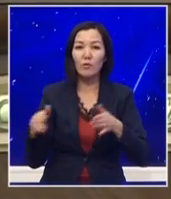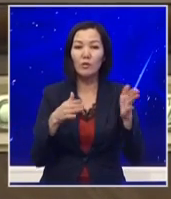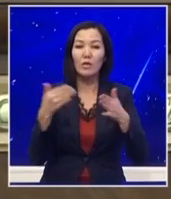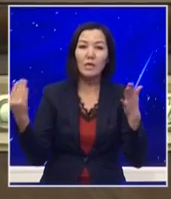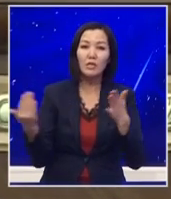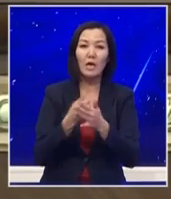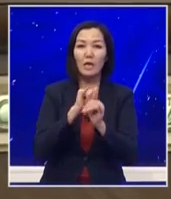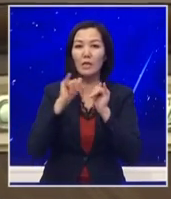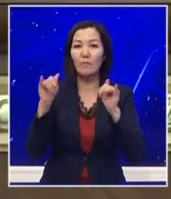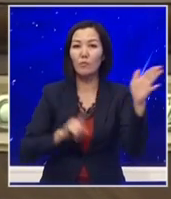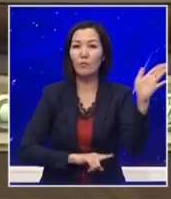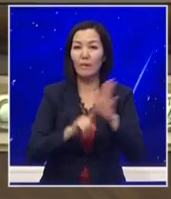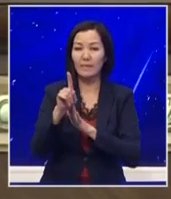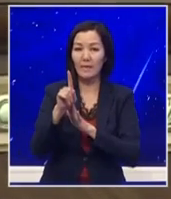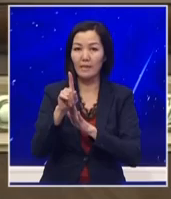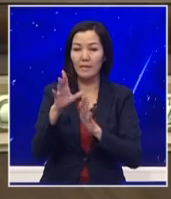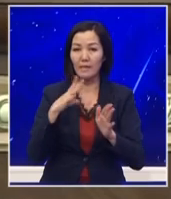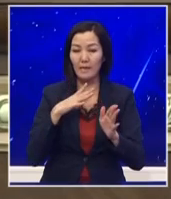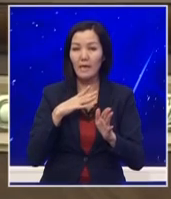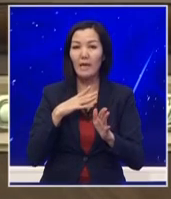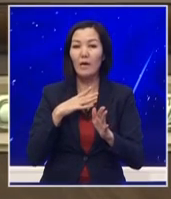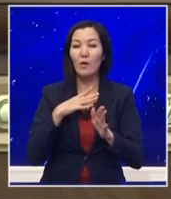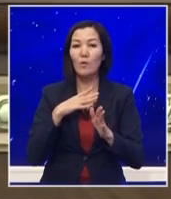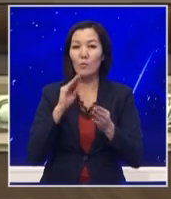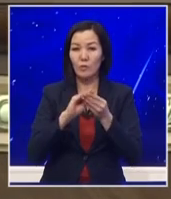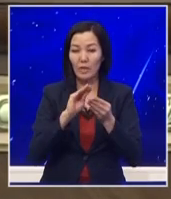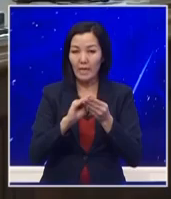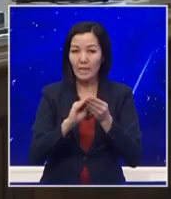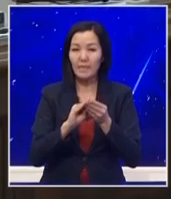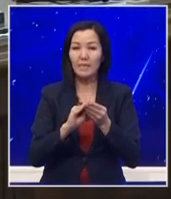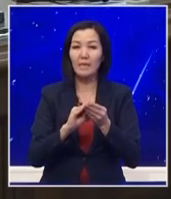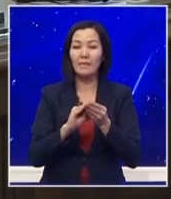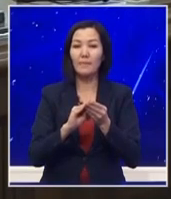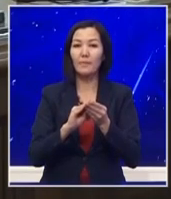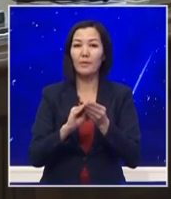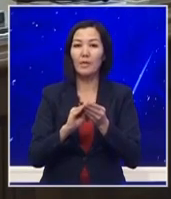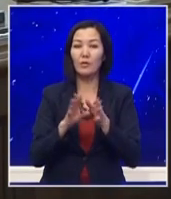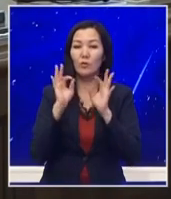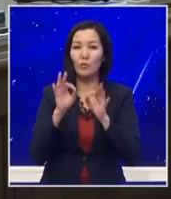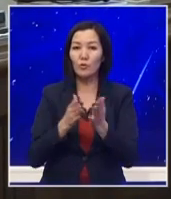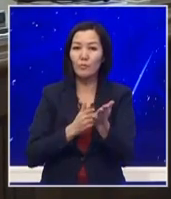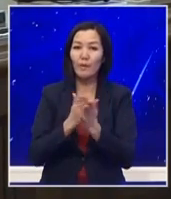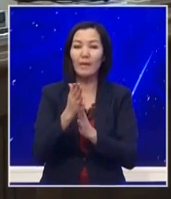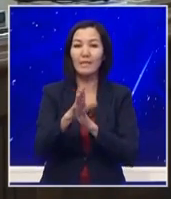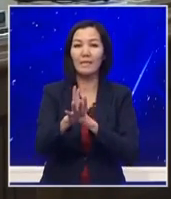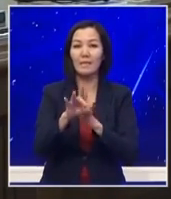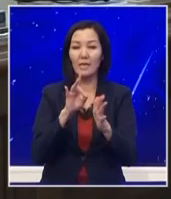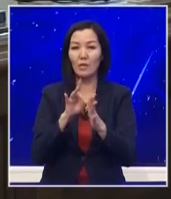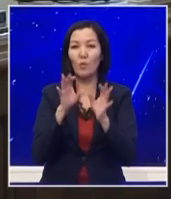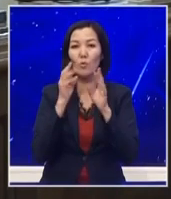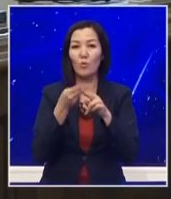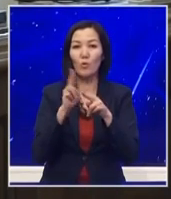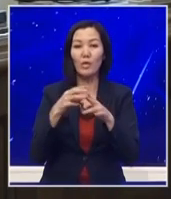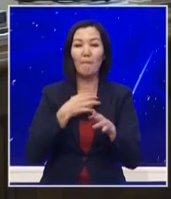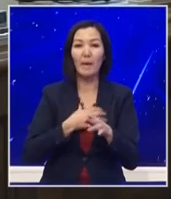серпінге ие болдық. Осы қарқынды сақтап, бағдарымыздан жаңылмау өте маңызды.